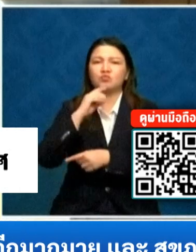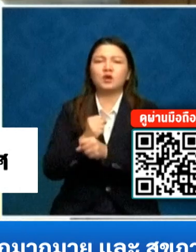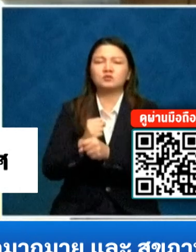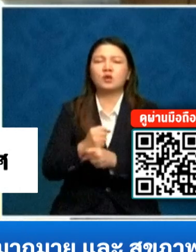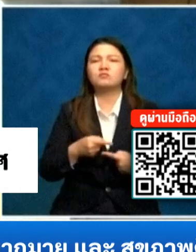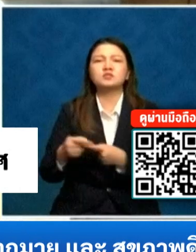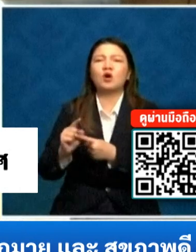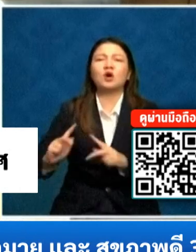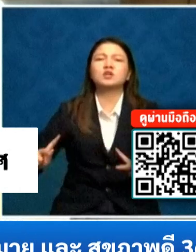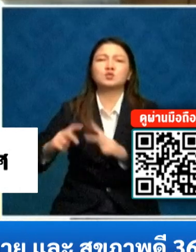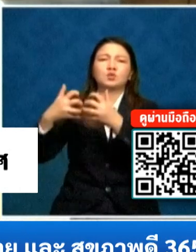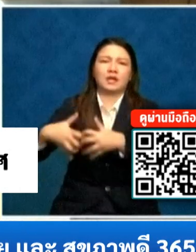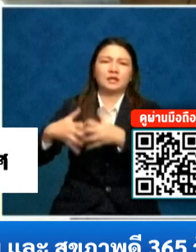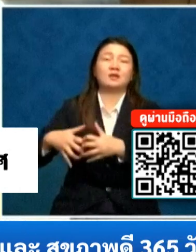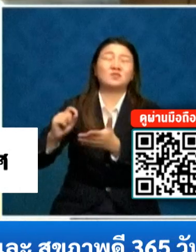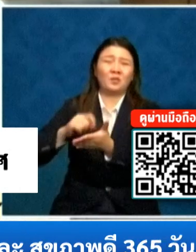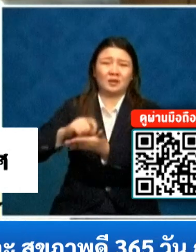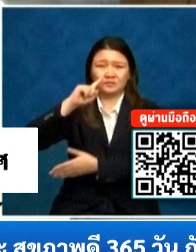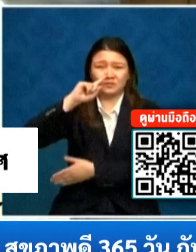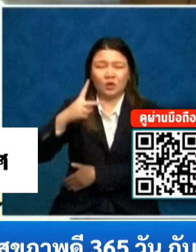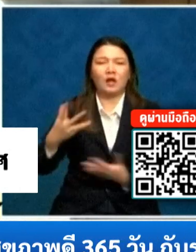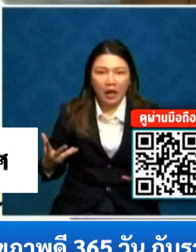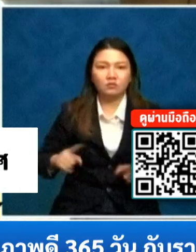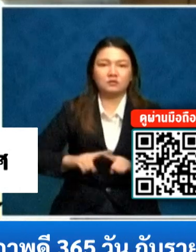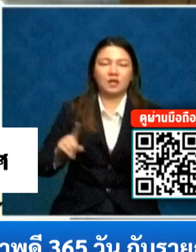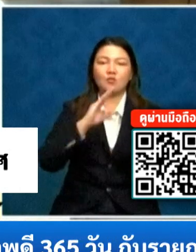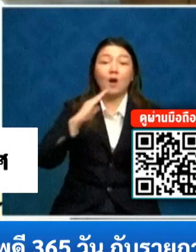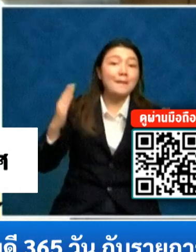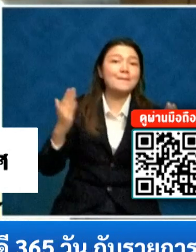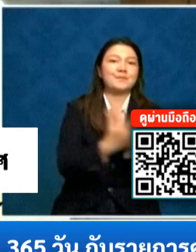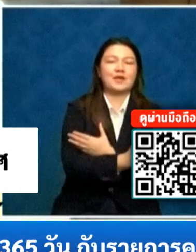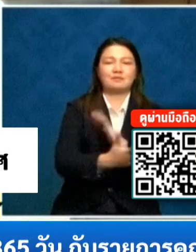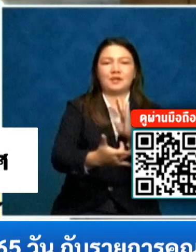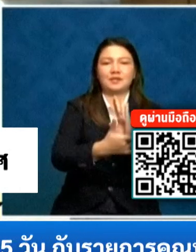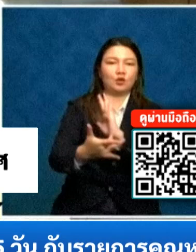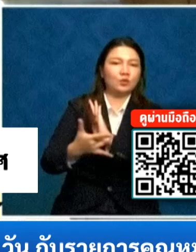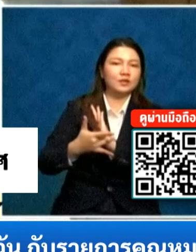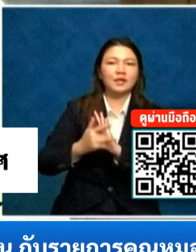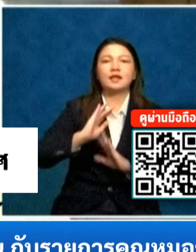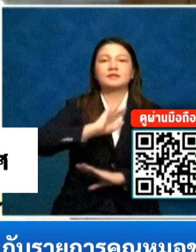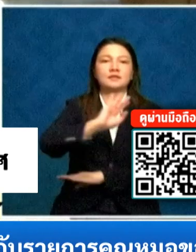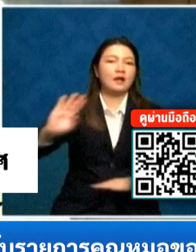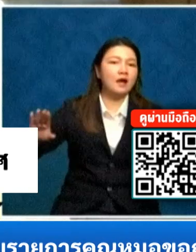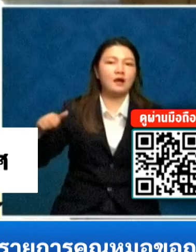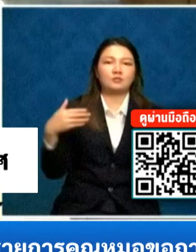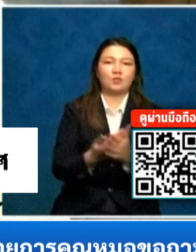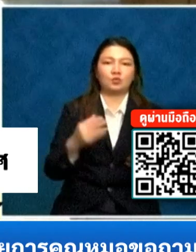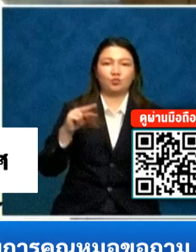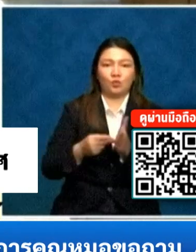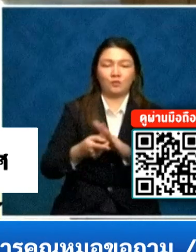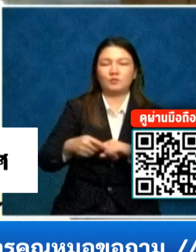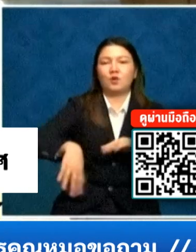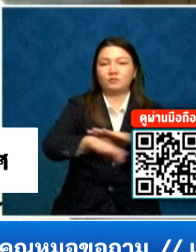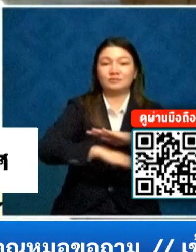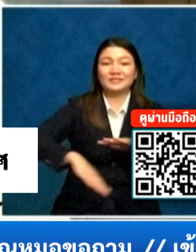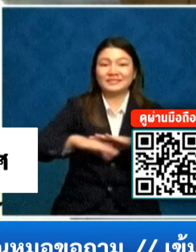รมอีกแต่ถ้าหากว่าเราทำให้เป็นดิจิทัลกัฟเวิร์นเมนต์ทำให้มีโครงสร้างทางพื้นฐานทางเศรษฐ